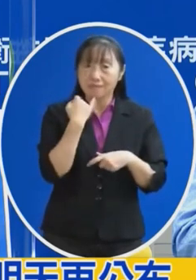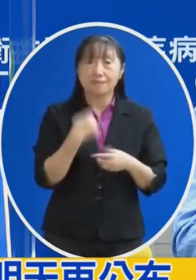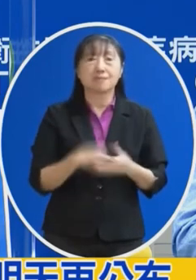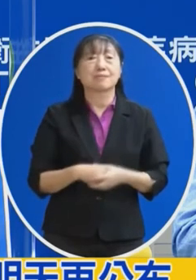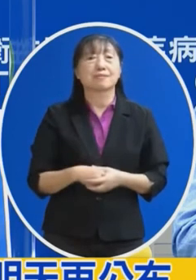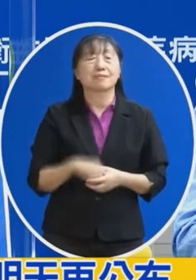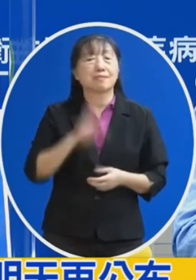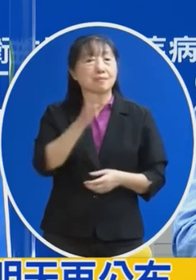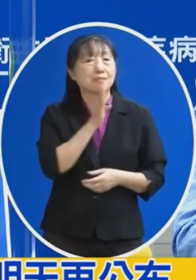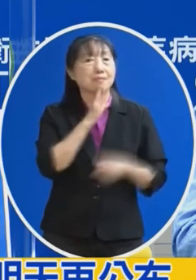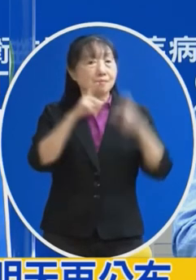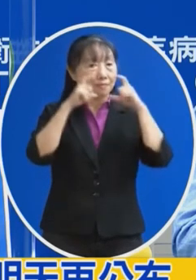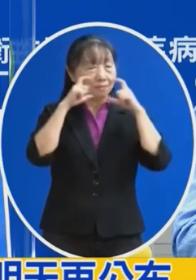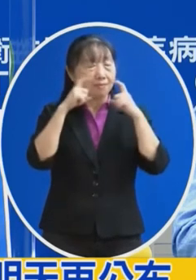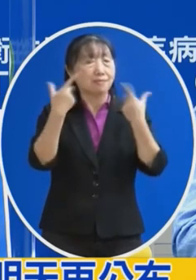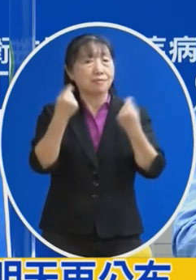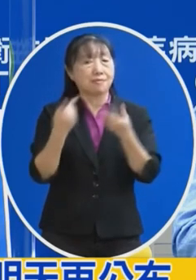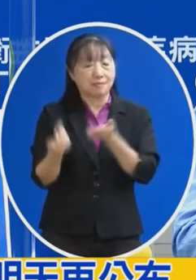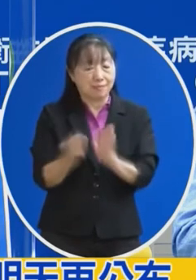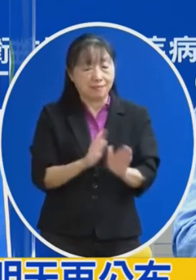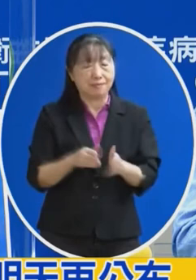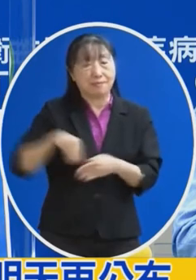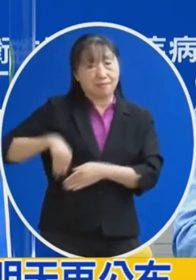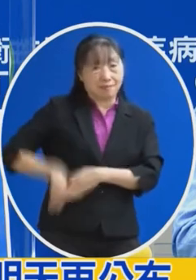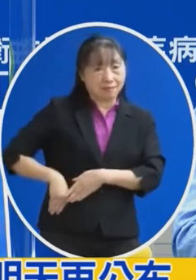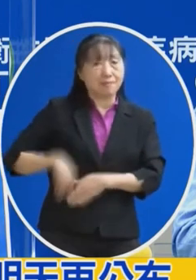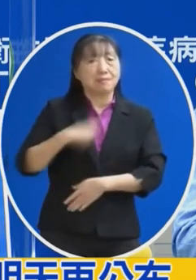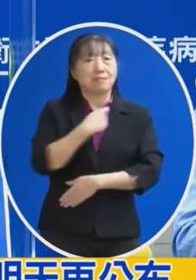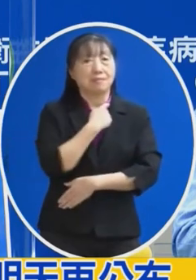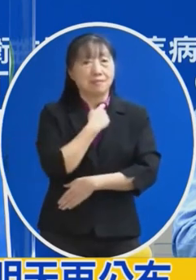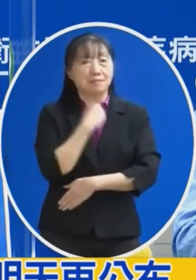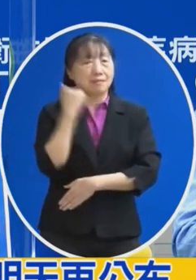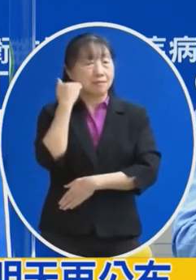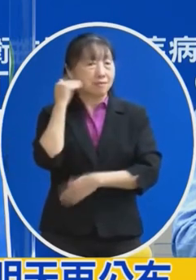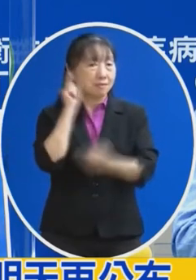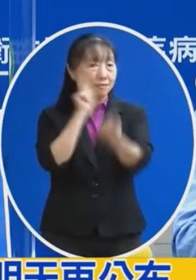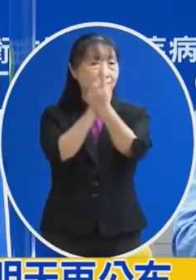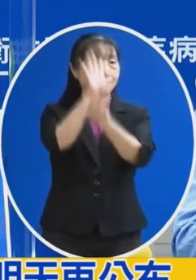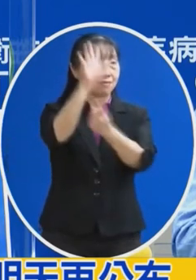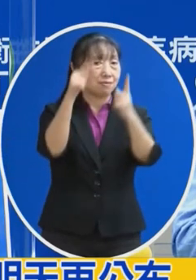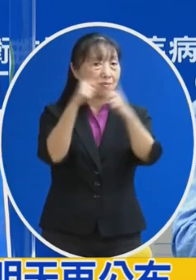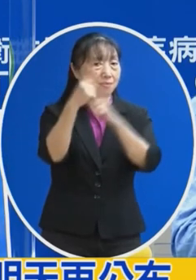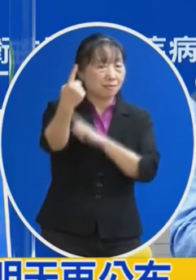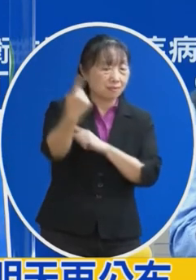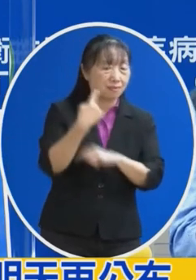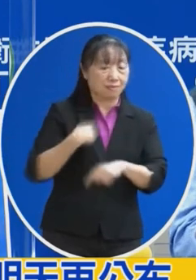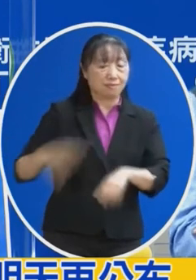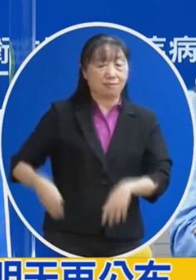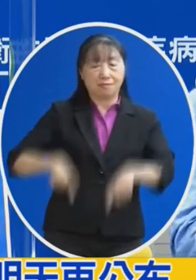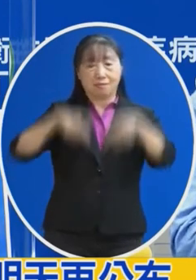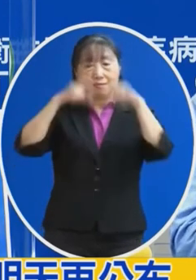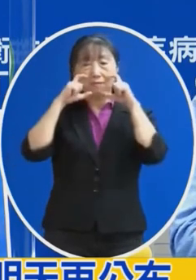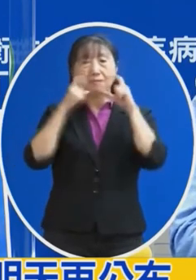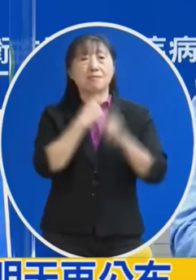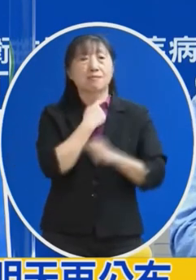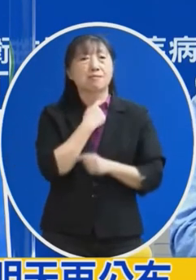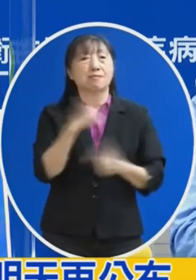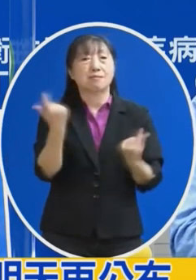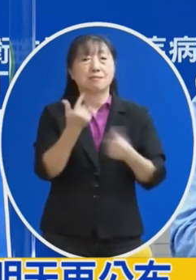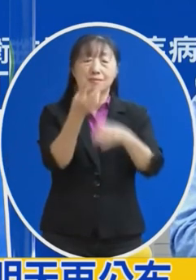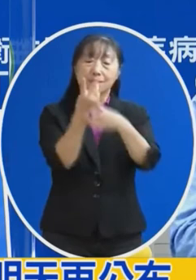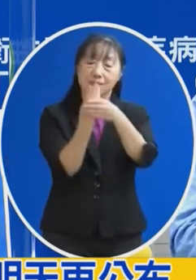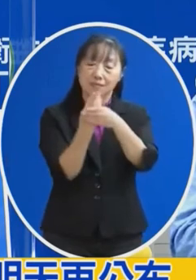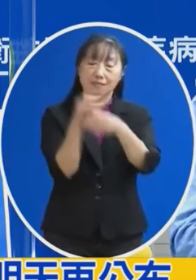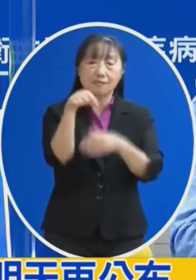但是口罩也要随身携带在身上，一旦有需要就赶快把它带起来。那刚才提到这些温泉